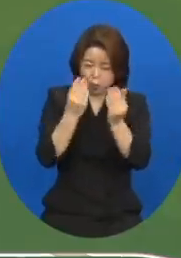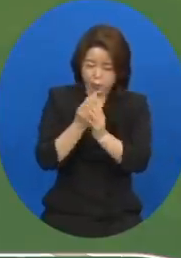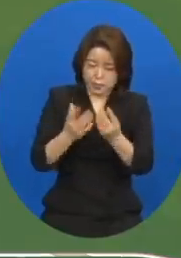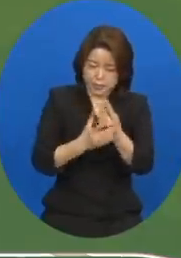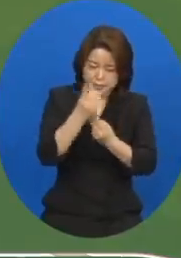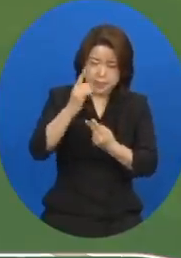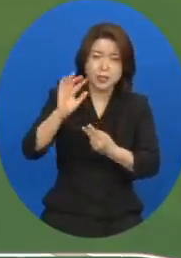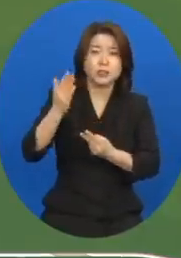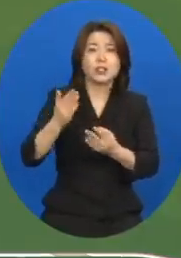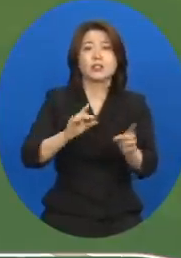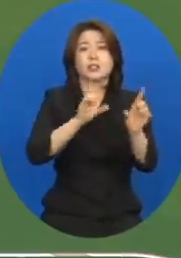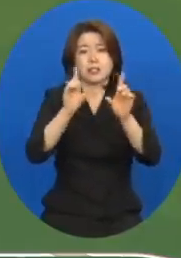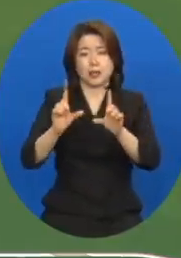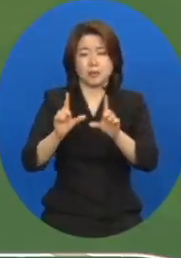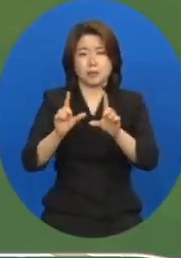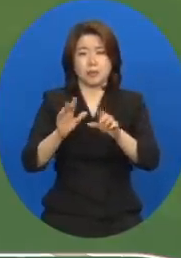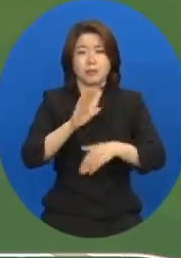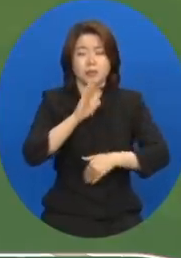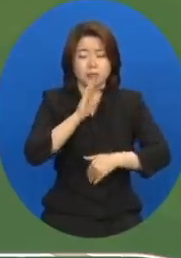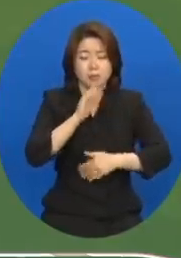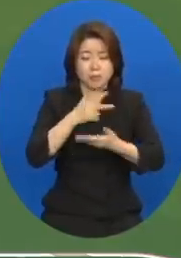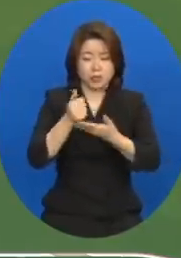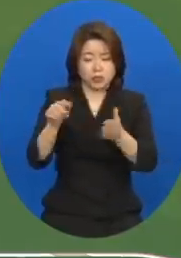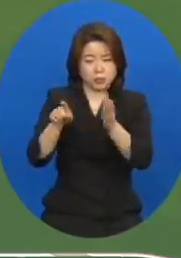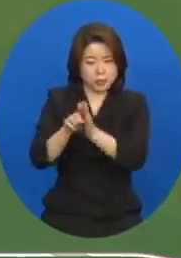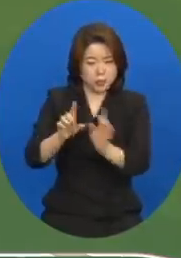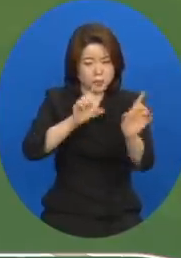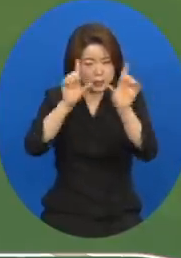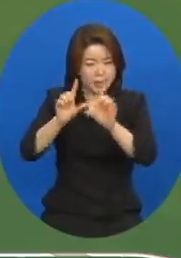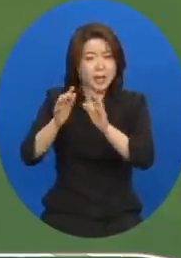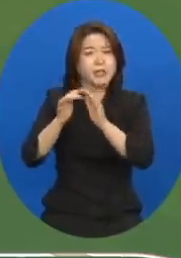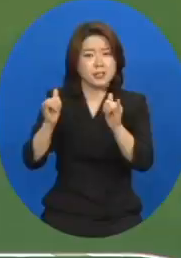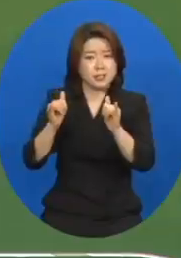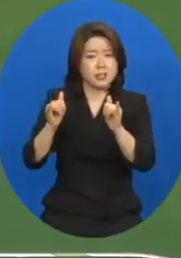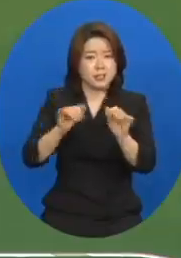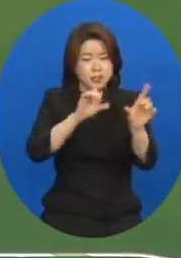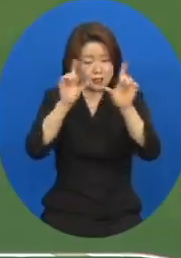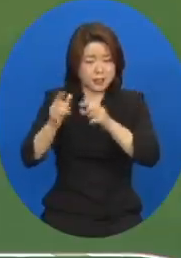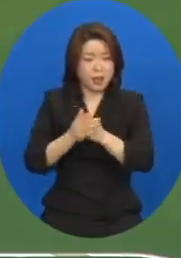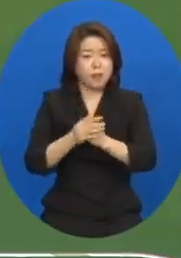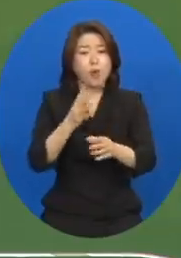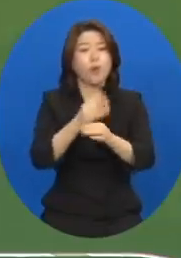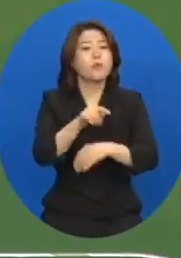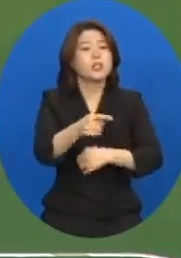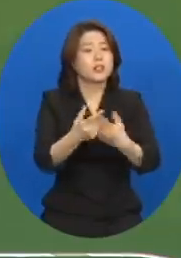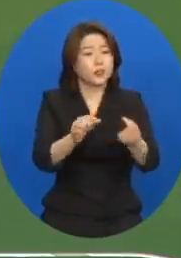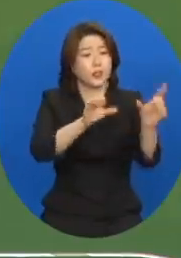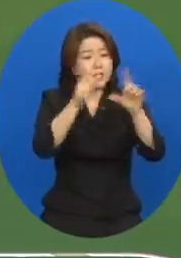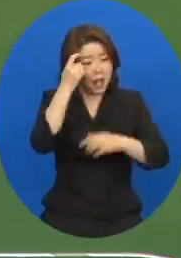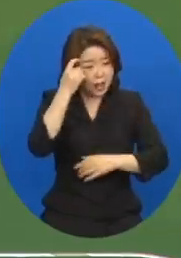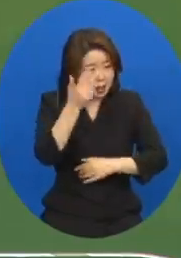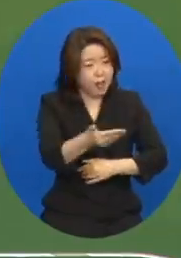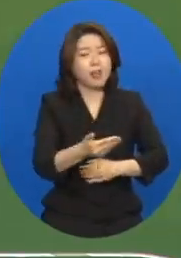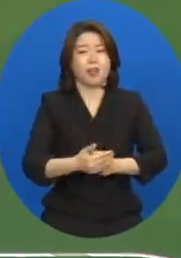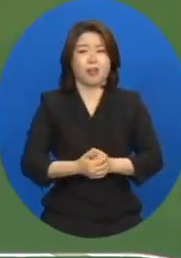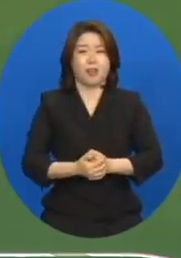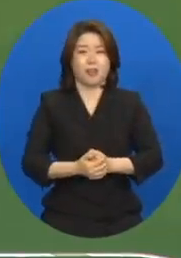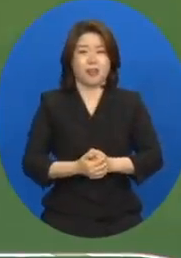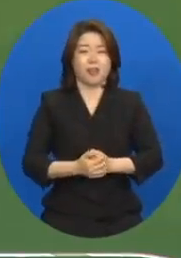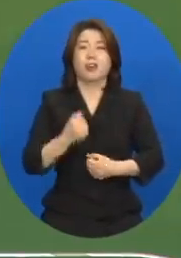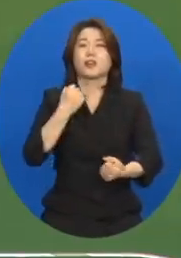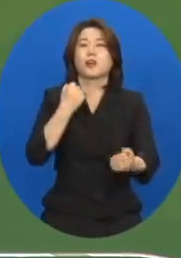삶, 진짜 주님을 정말 믿고 사는 삶, 너는 언제 한번 그렇게 살아보겠냐?